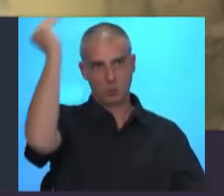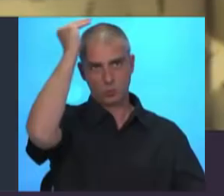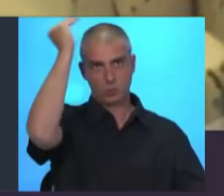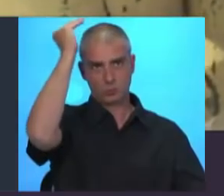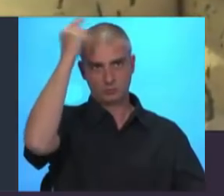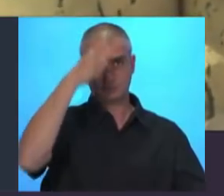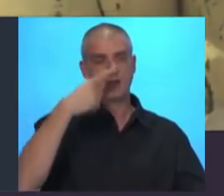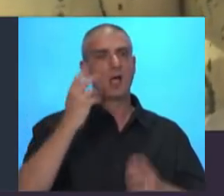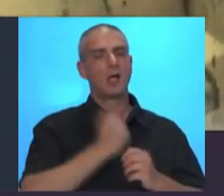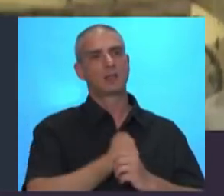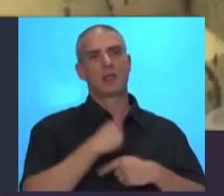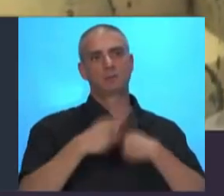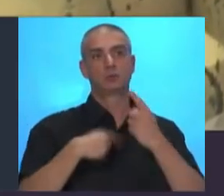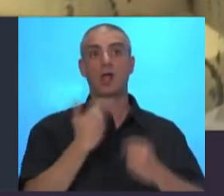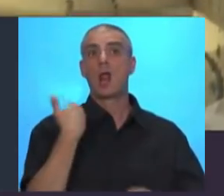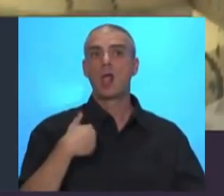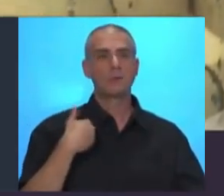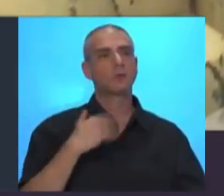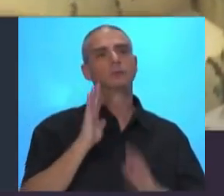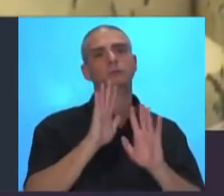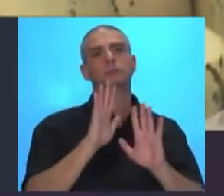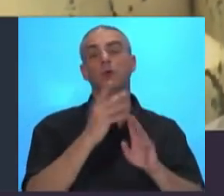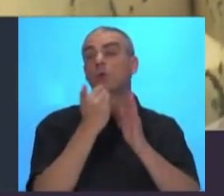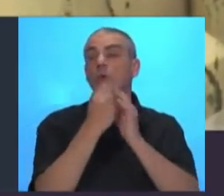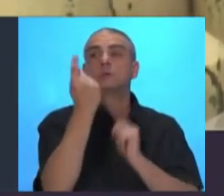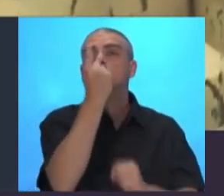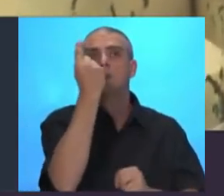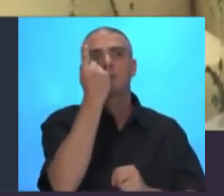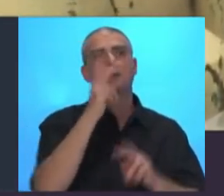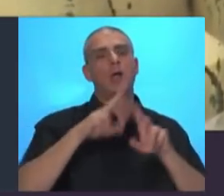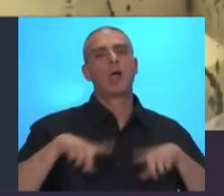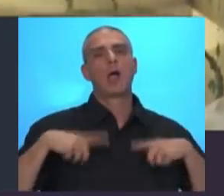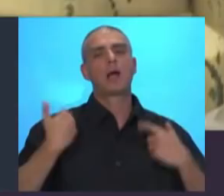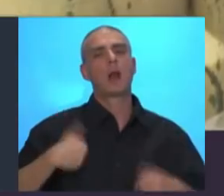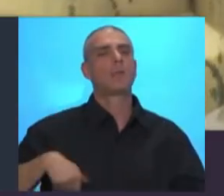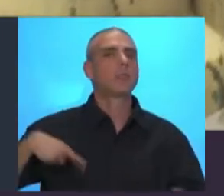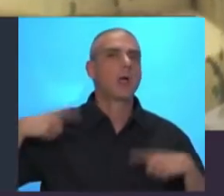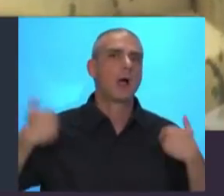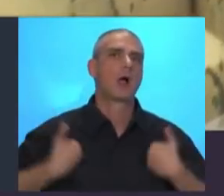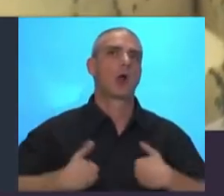עדה מסורתית שבה אלמנות נידונות למעט בודדות לחיי אלמנות נצחית.